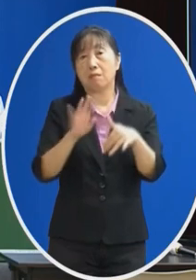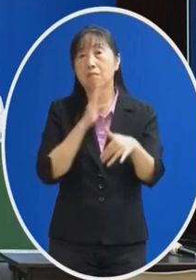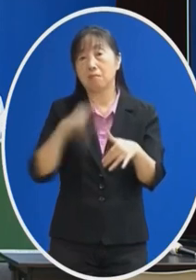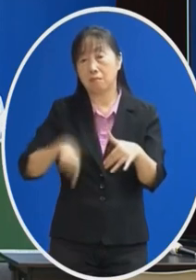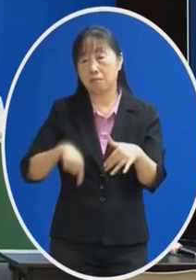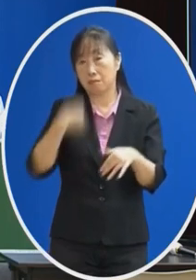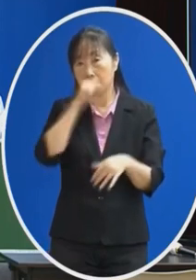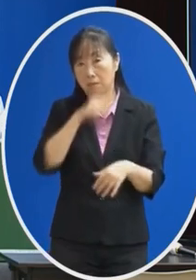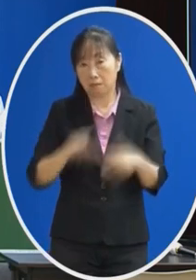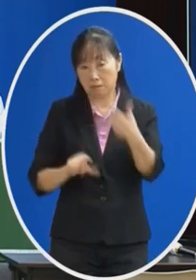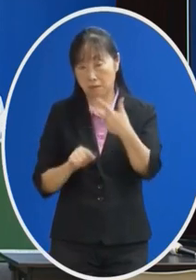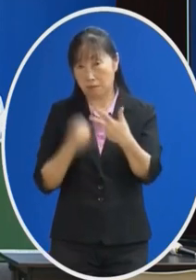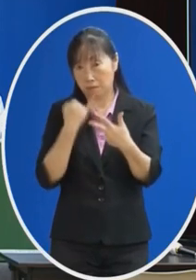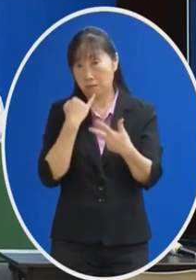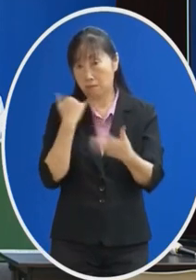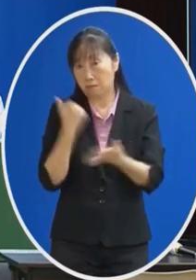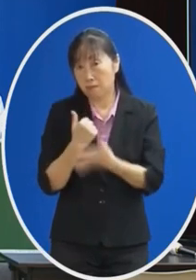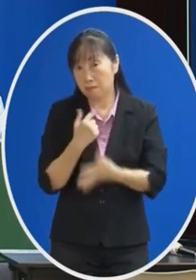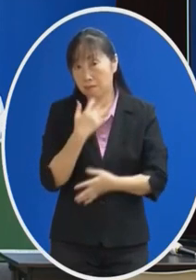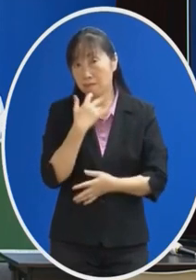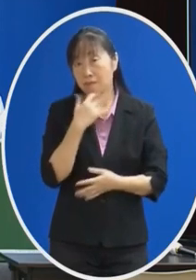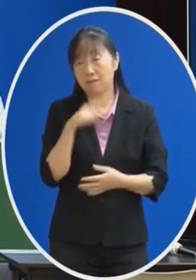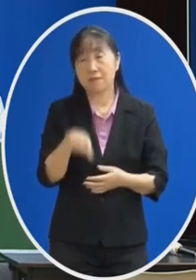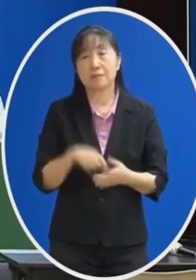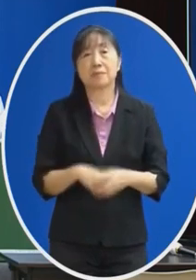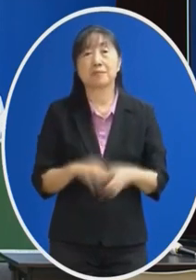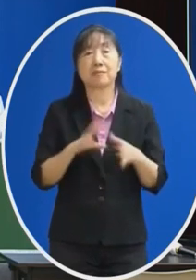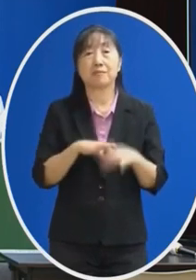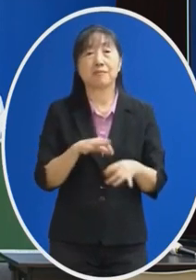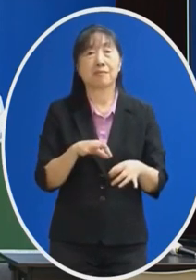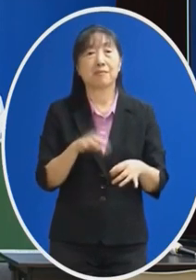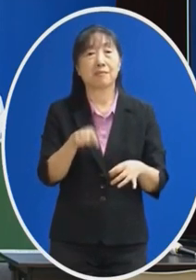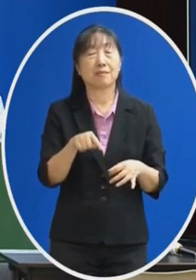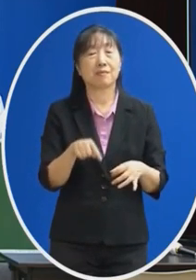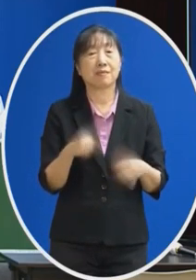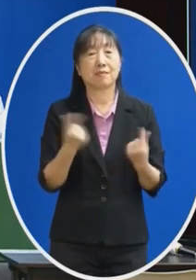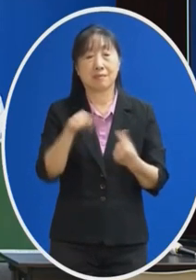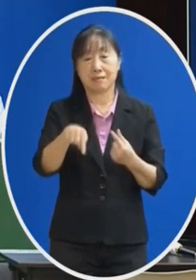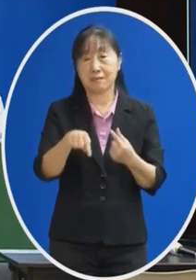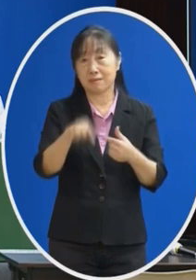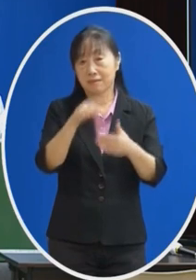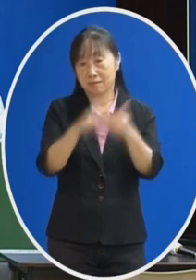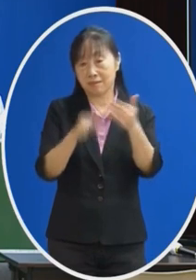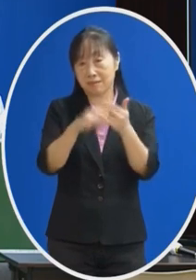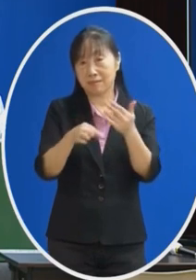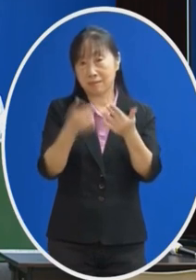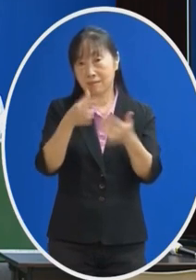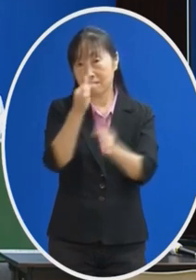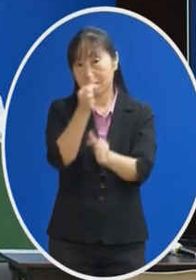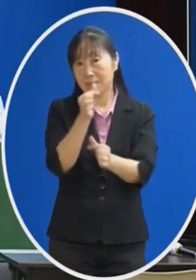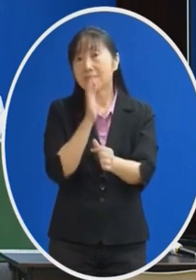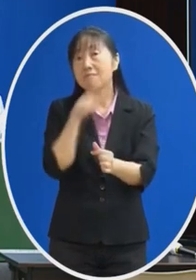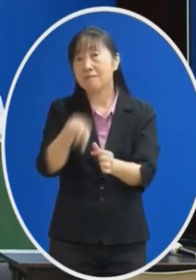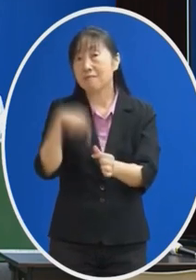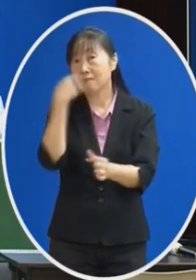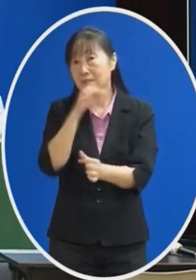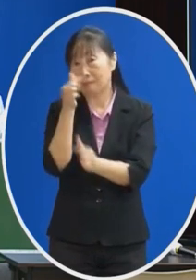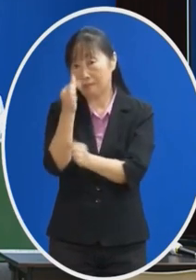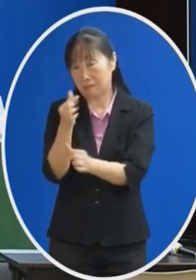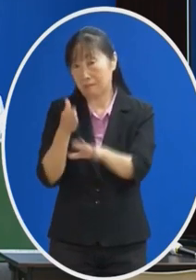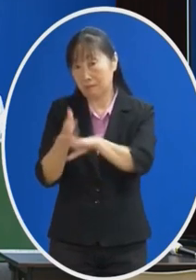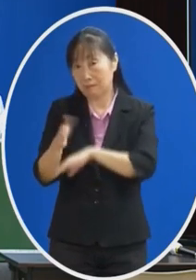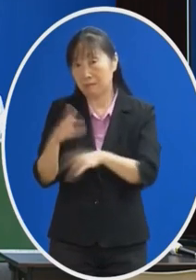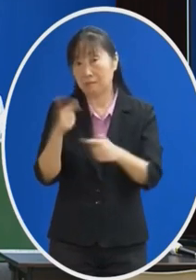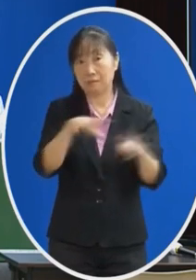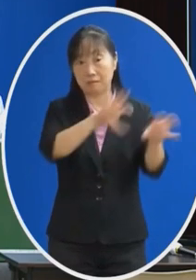能在7月率先办到这样子？那么他们也看说，像以这样子的标准来看的话，是以台湾标准来通过，并不